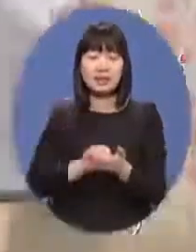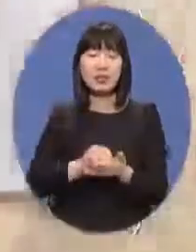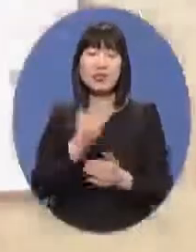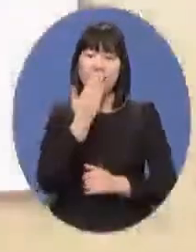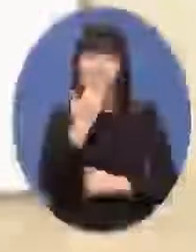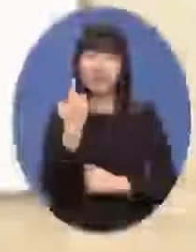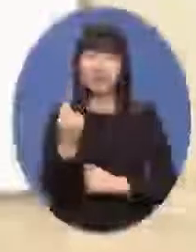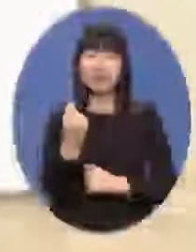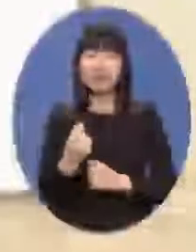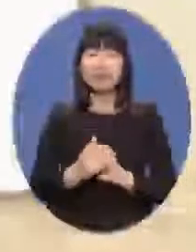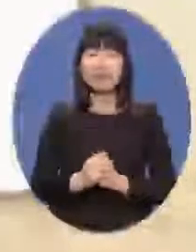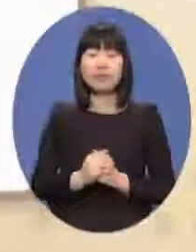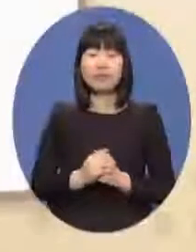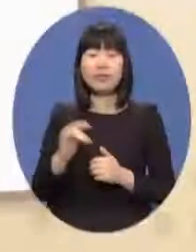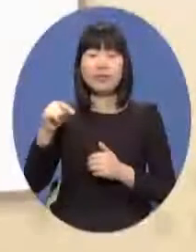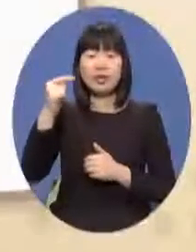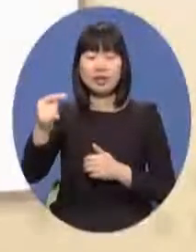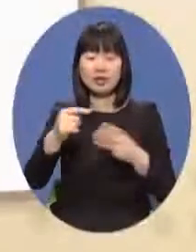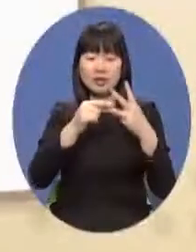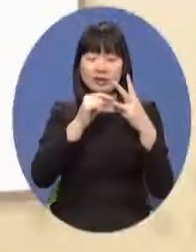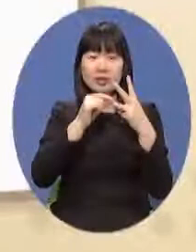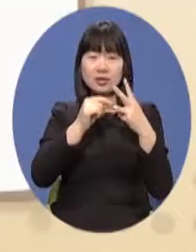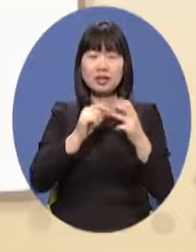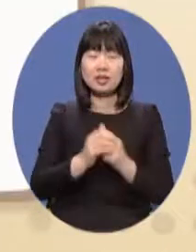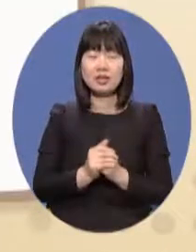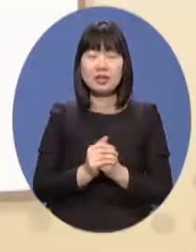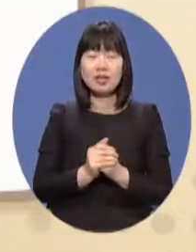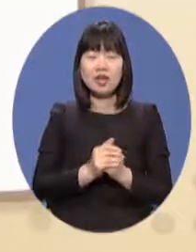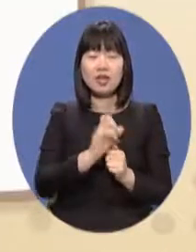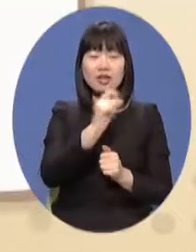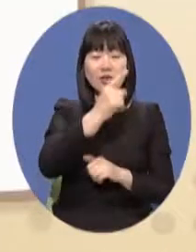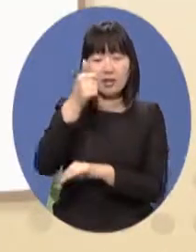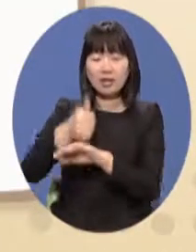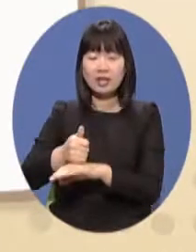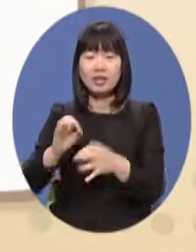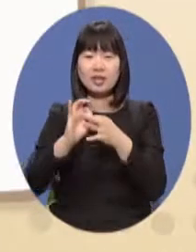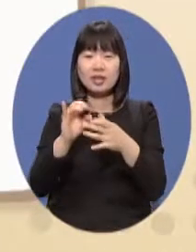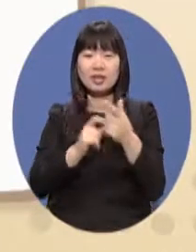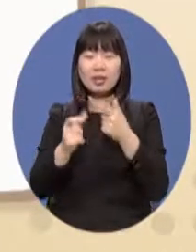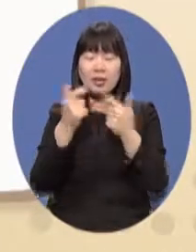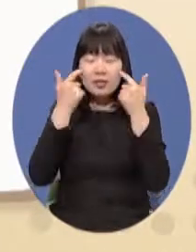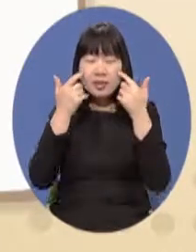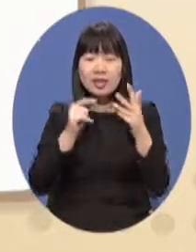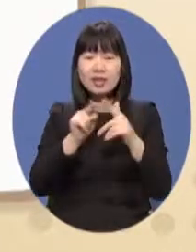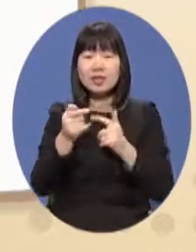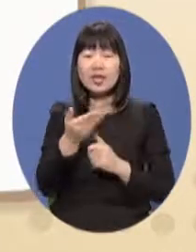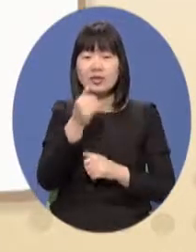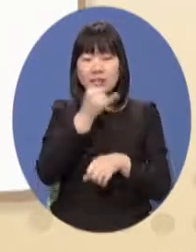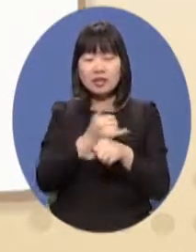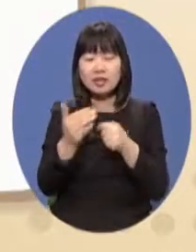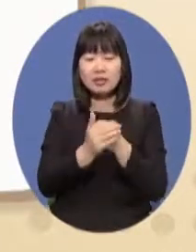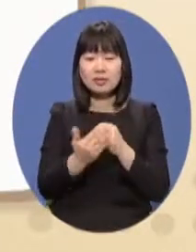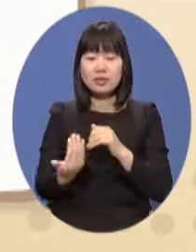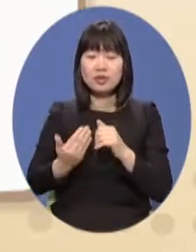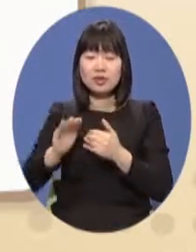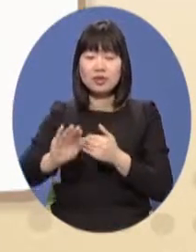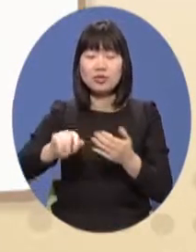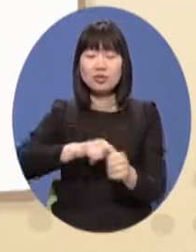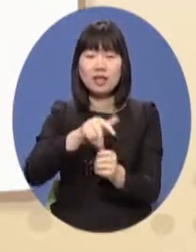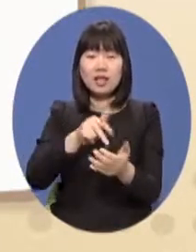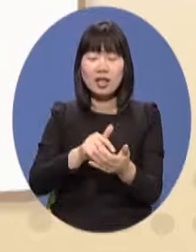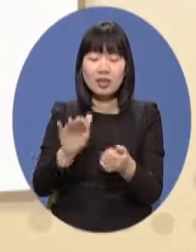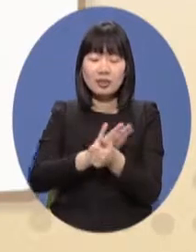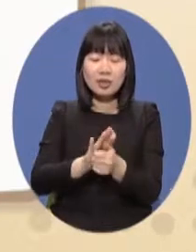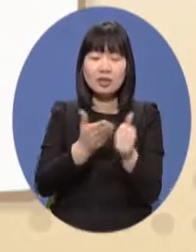좀 볼 수 있겠습니다. 네. 그다음에 이제 세 번째로는 인과관계를 보다 명확하게 아이들이 좀 이해할 수 있어서 전후 상황을 잘